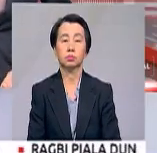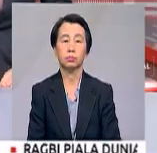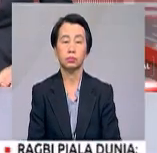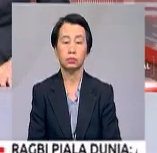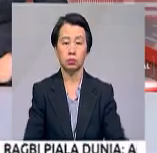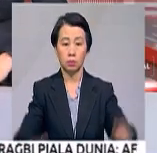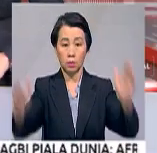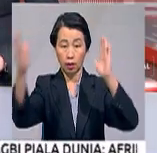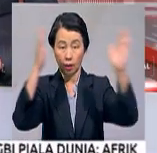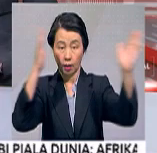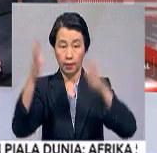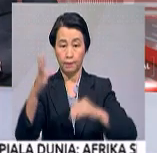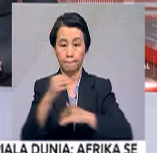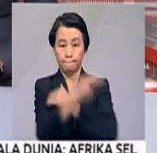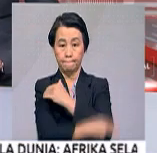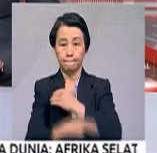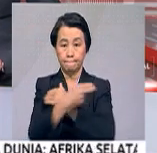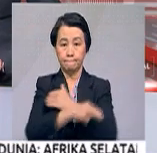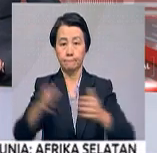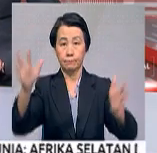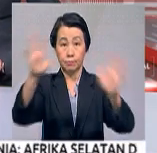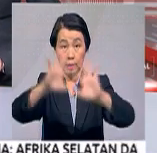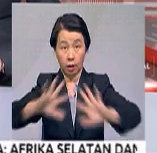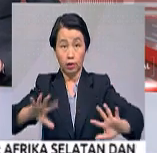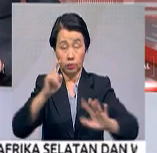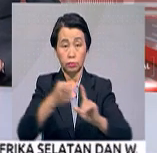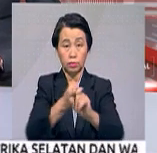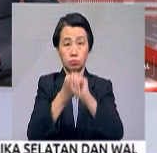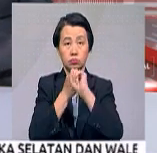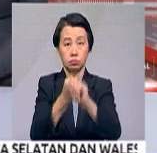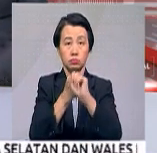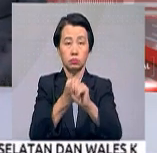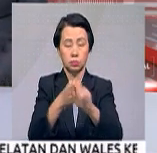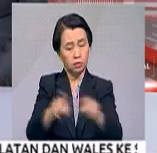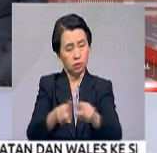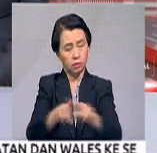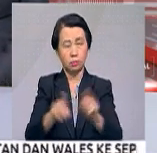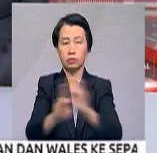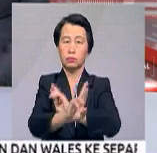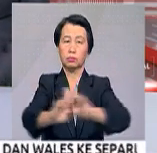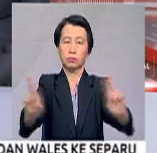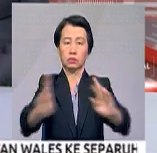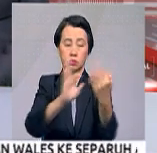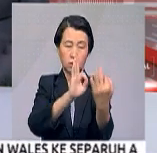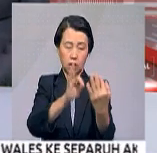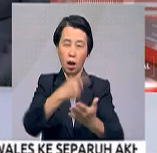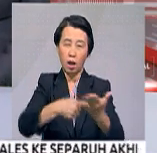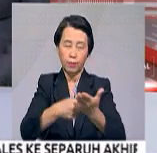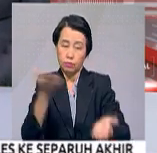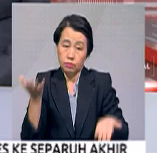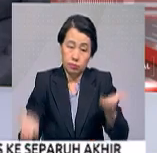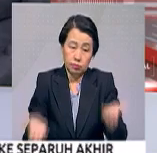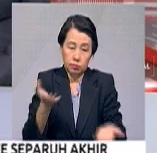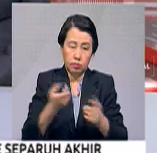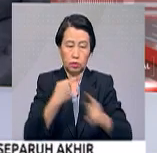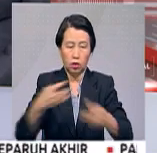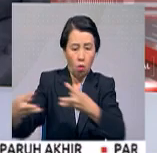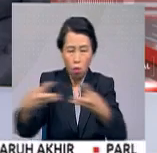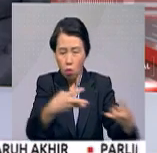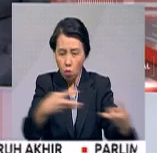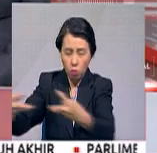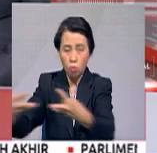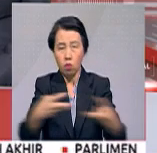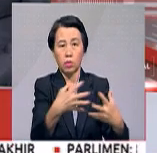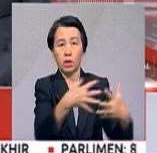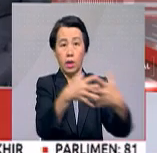Ya, Malaysia dan negara anggota ASEAN harus memperkukuhkan kerjasama sebagai persediaan menghadapi sebarang kemungkinan daripada perang